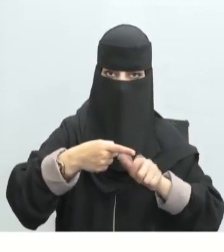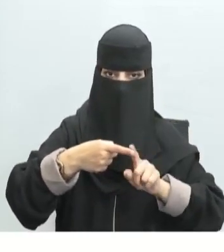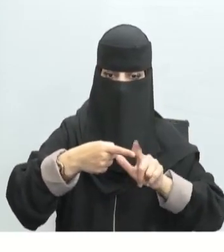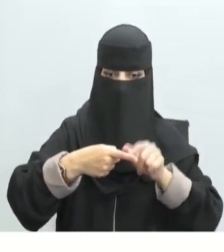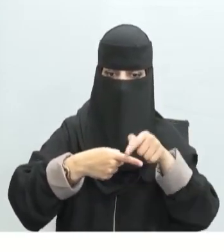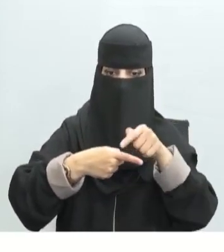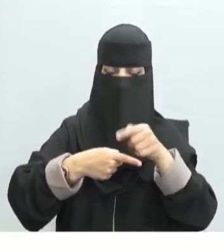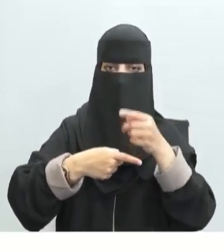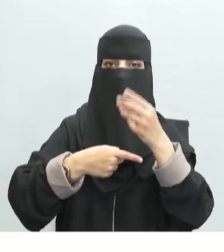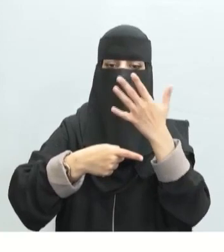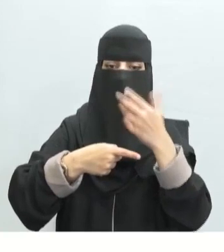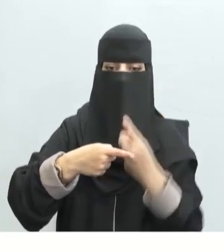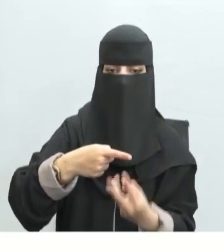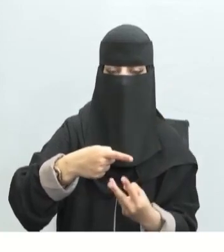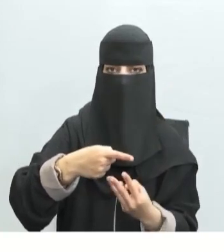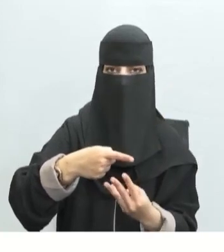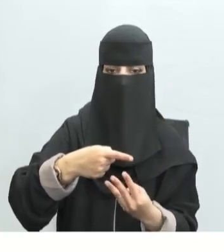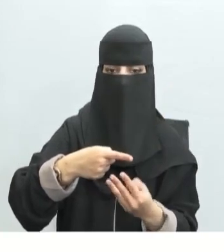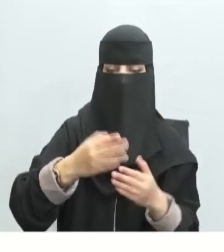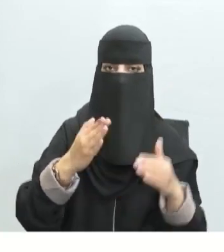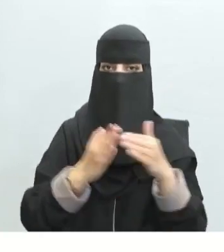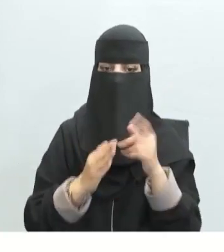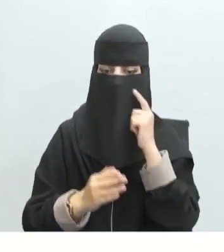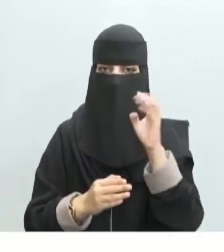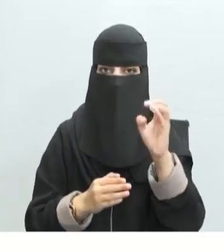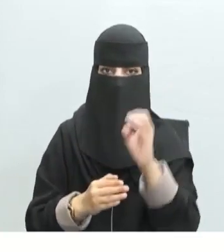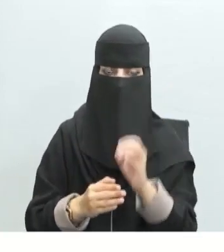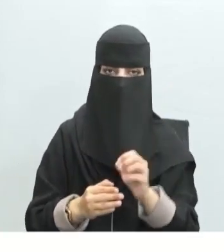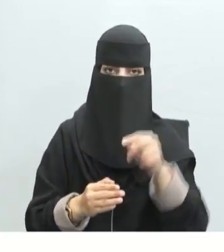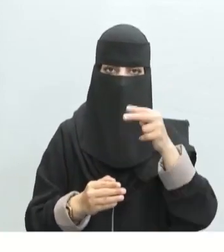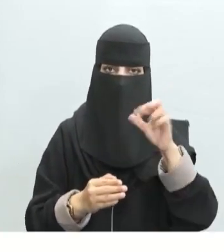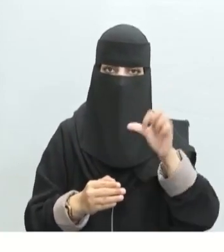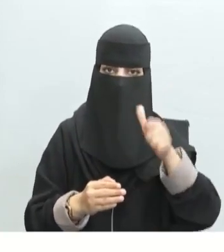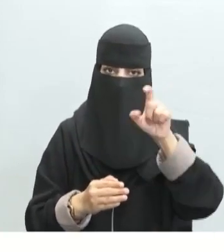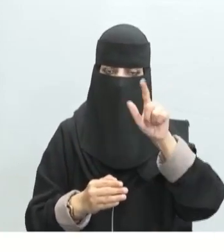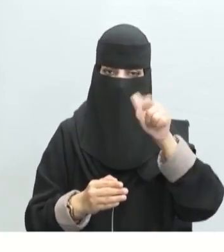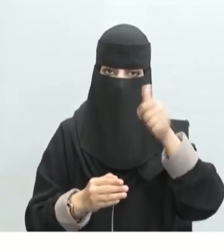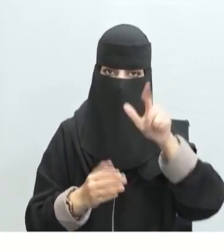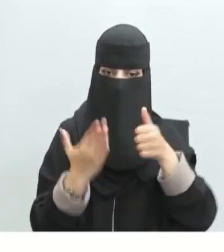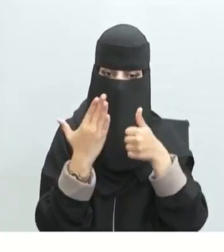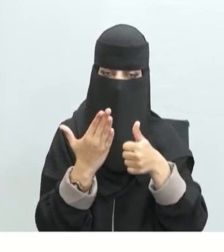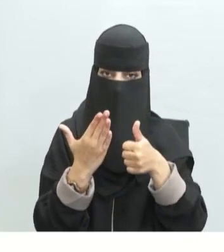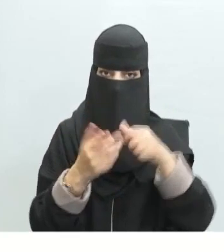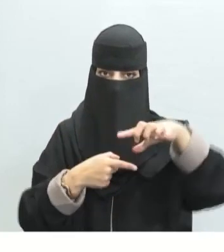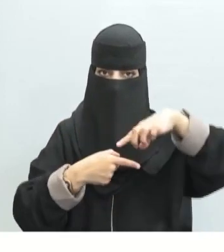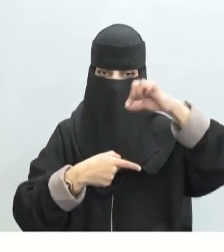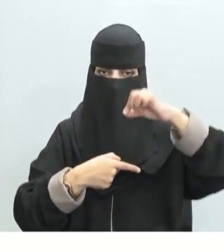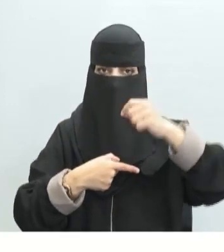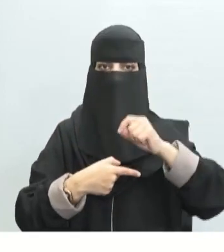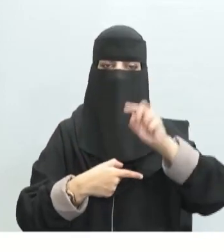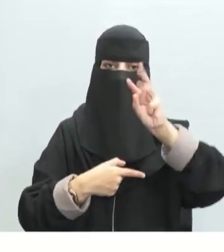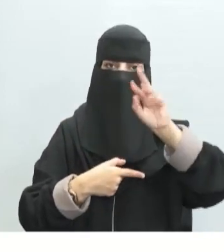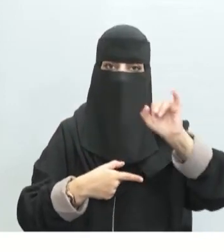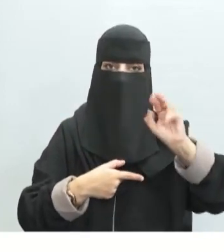على 4 بهذه الصوره كذا اكون انا جبت جميع الدوال المثلثيه السته للزاويه يتا في